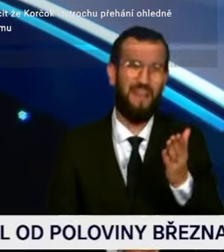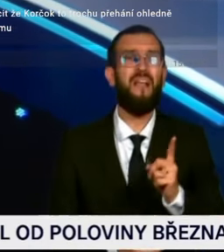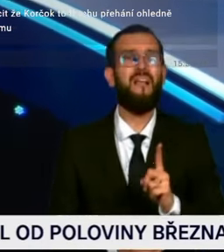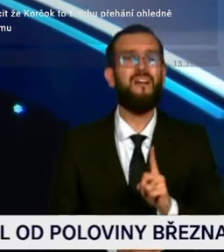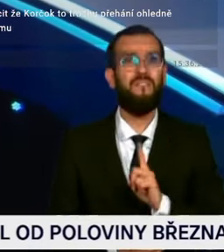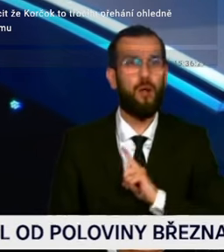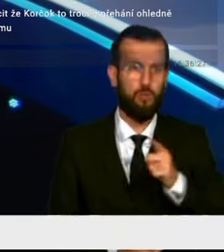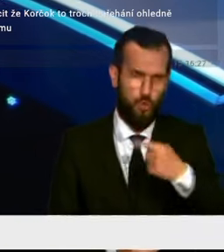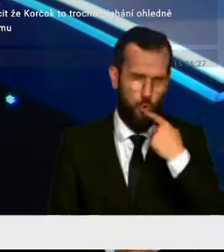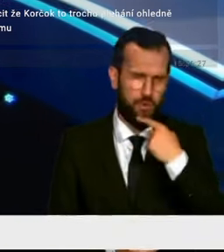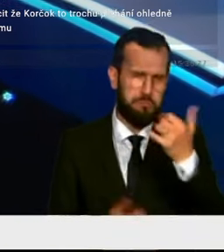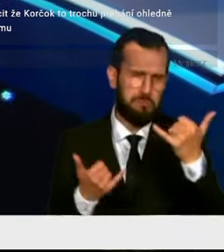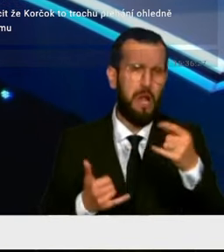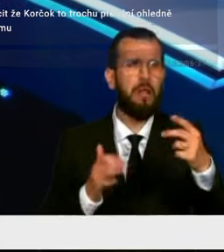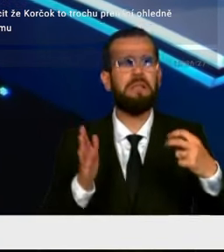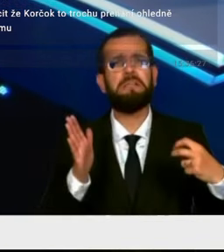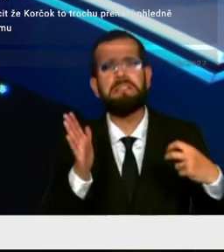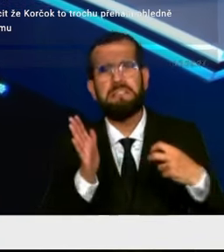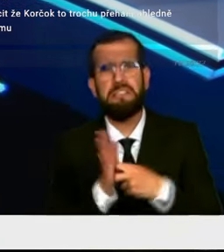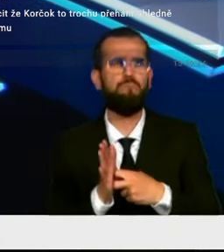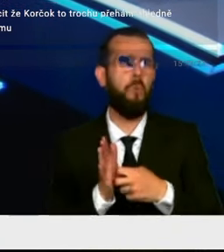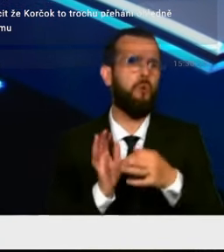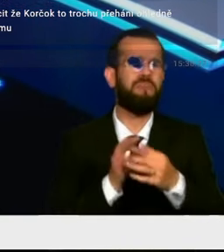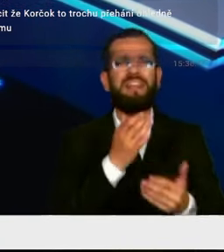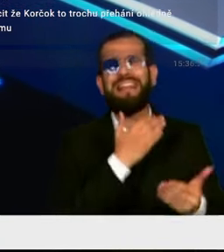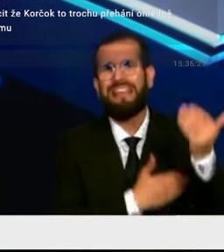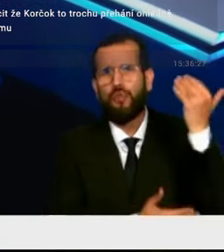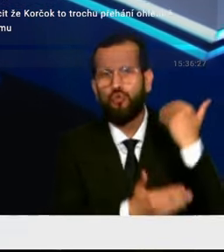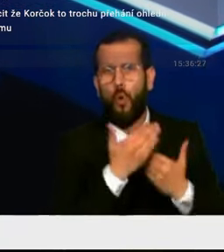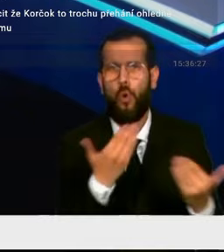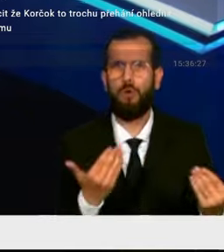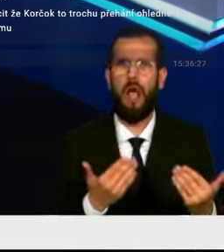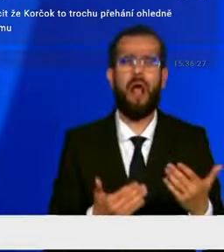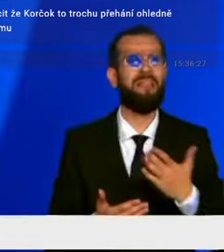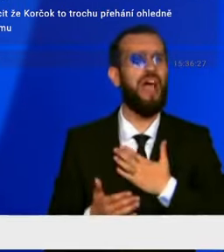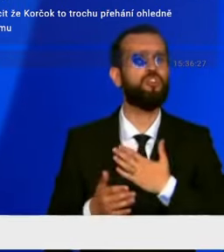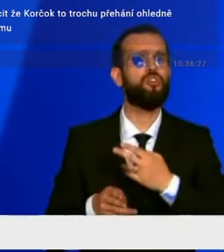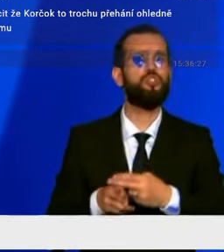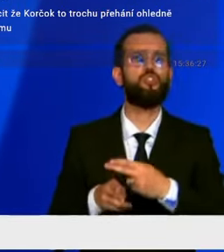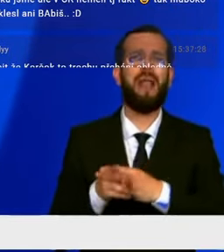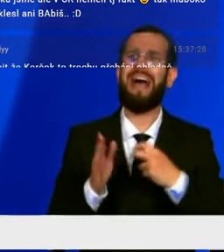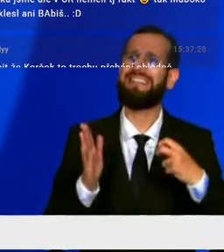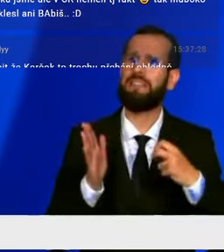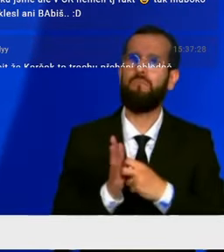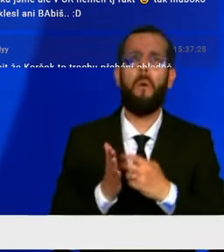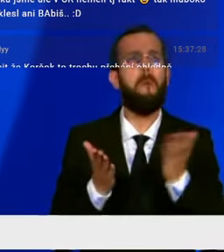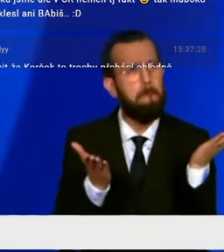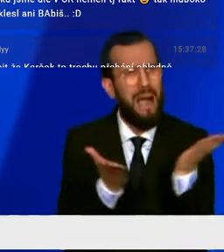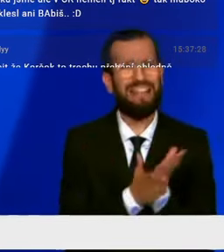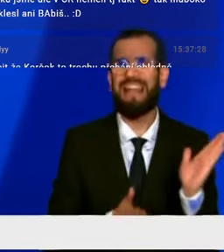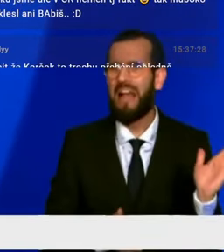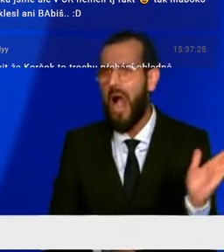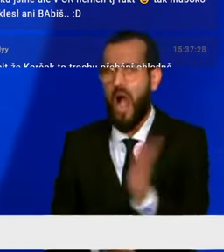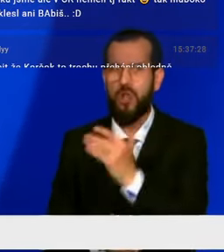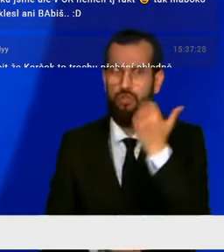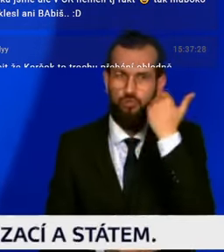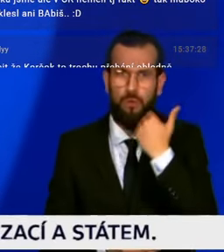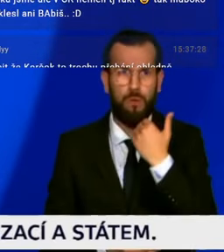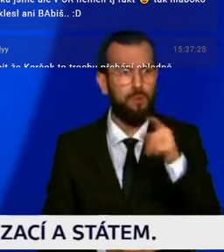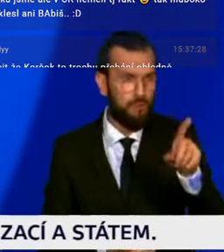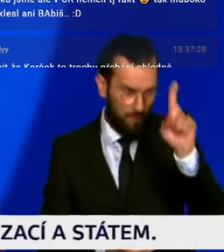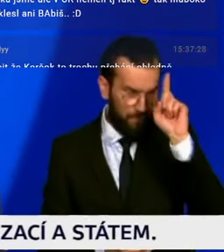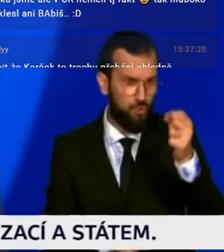ste mi Teraz Povedali tie symboly našej minulosti a naše štátne symboly že teda patria nám všetkým tak vy viete čo ste